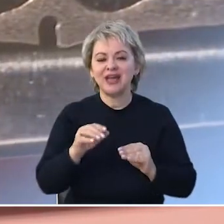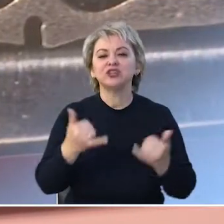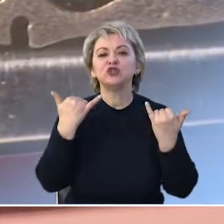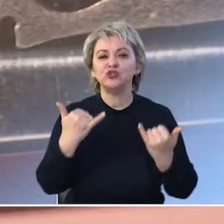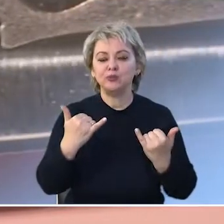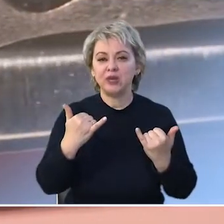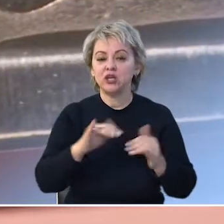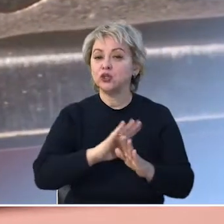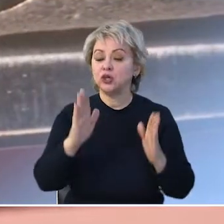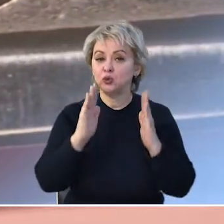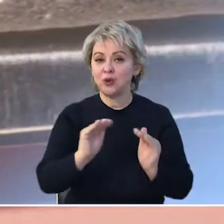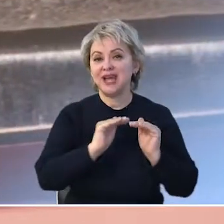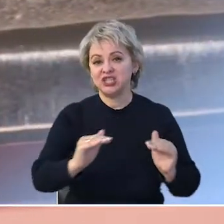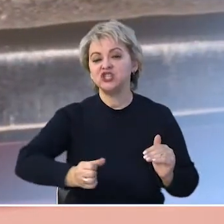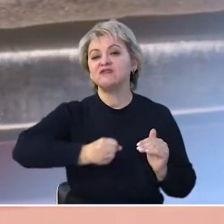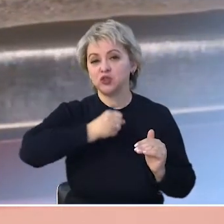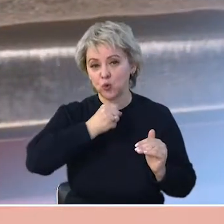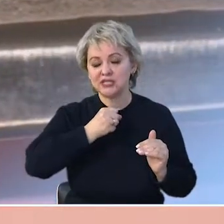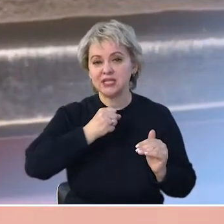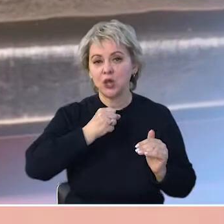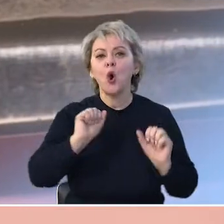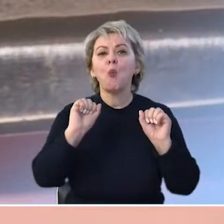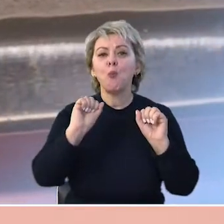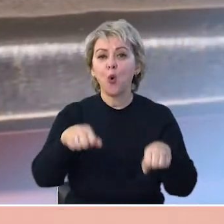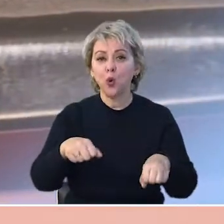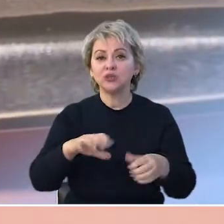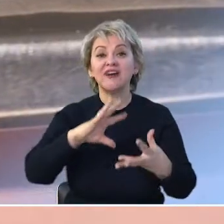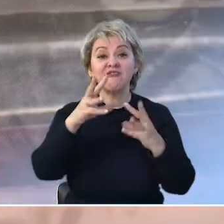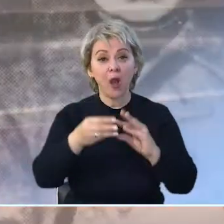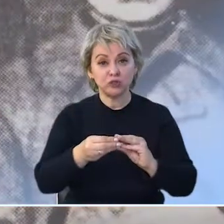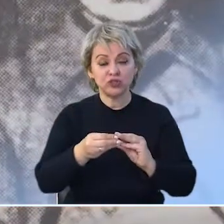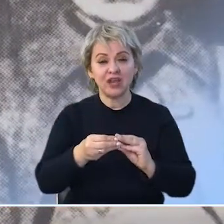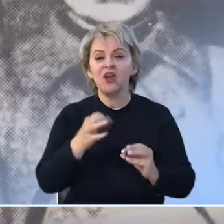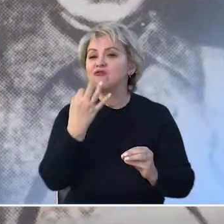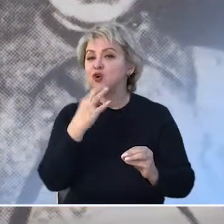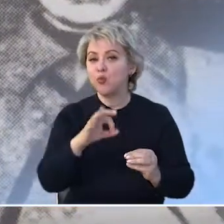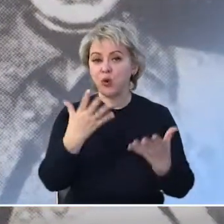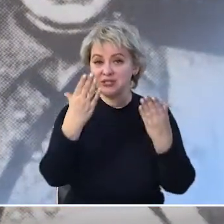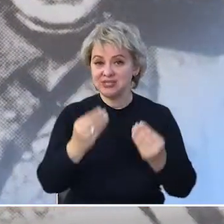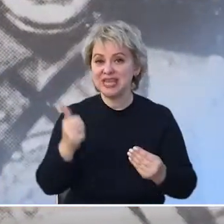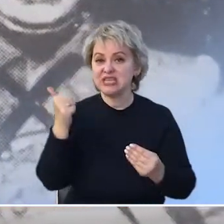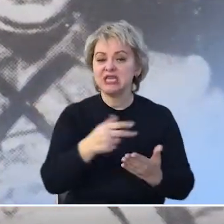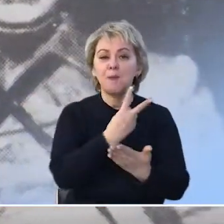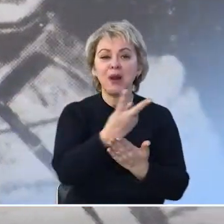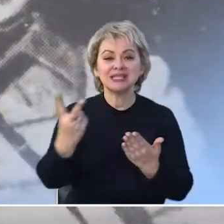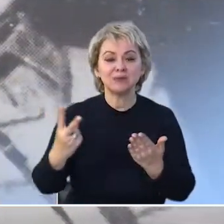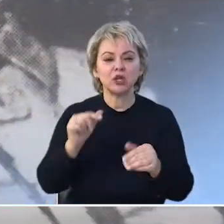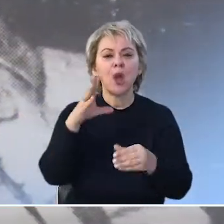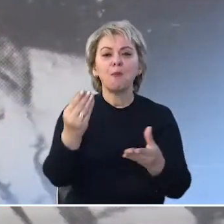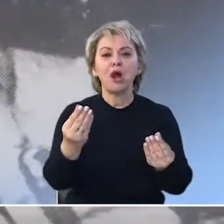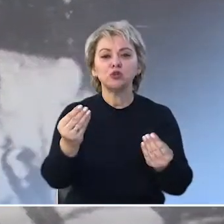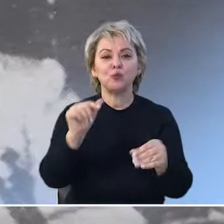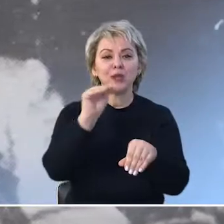и теперь не только дети, но и взрослые могут вообще вот в любой день недели посмотреть